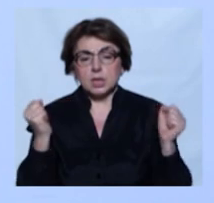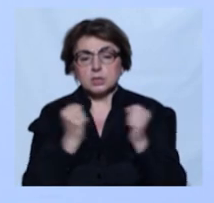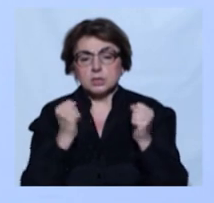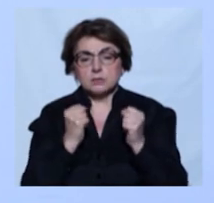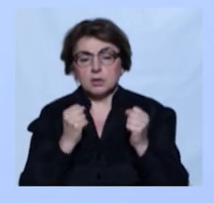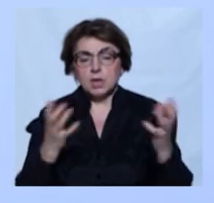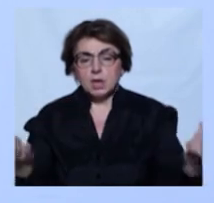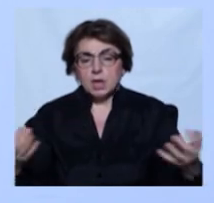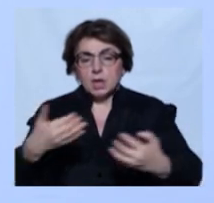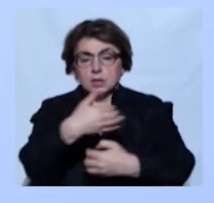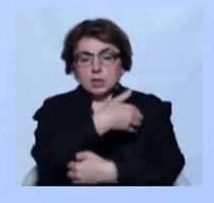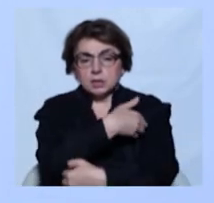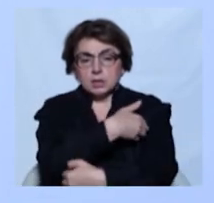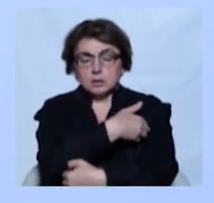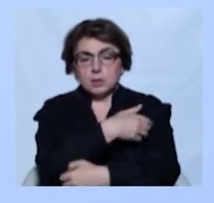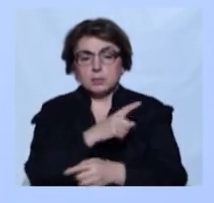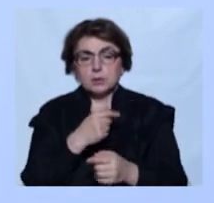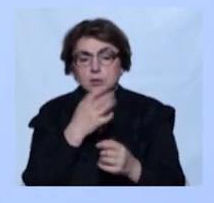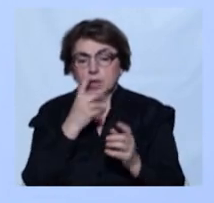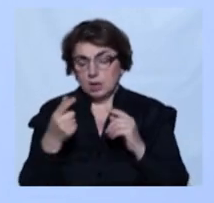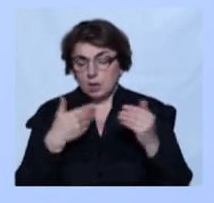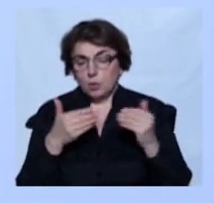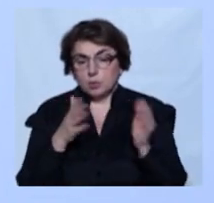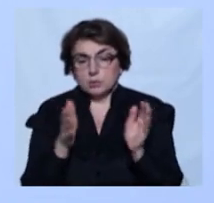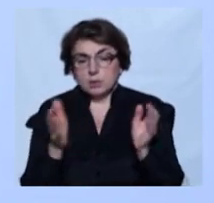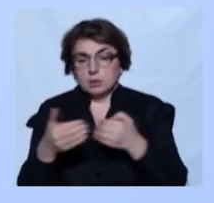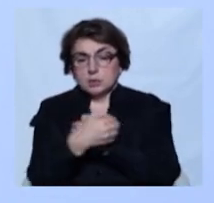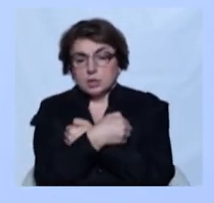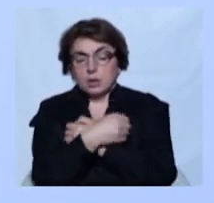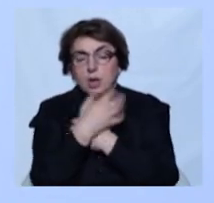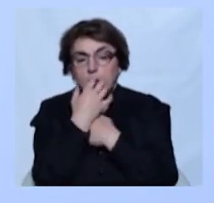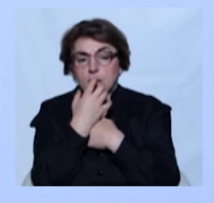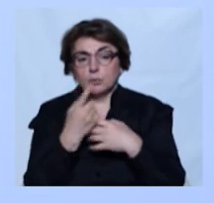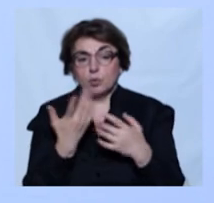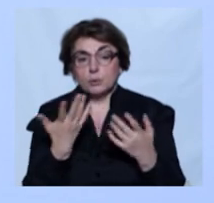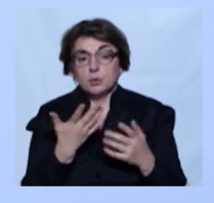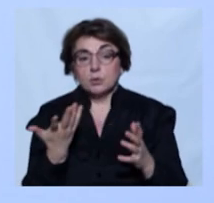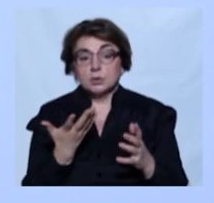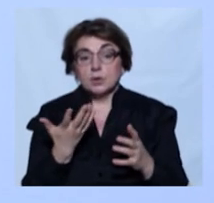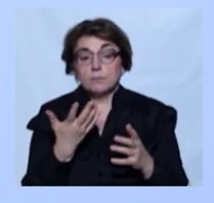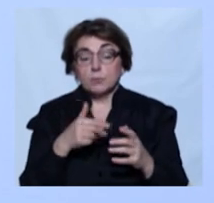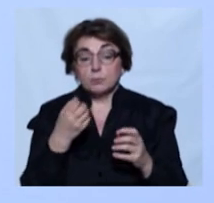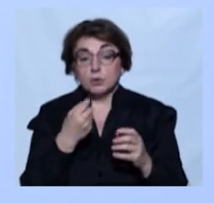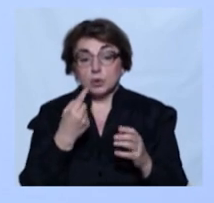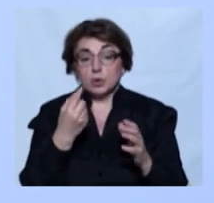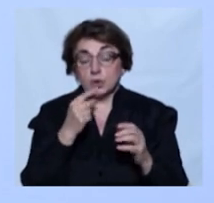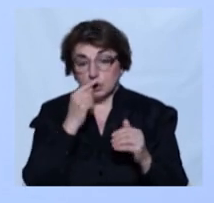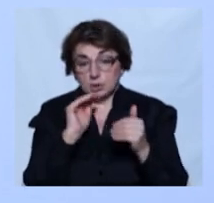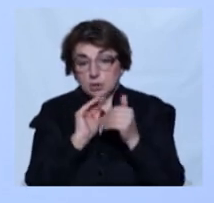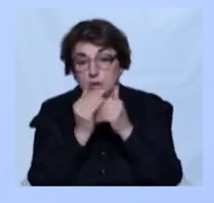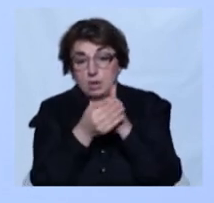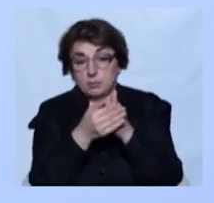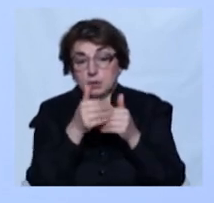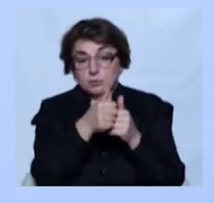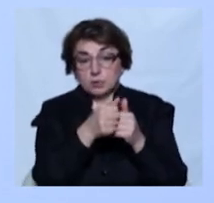ისინი ერთად იკრიბებიან, რომ გაათბონ ერთმანეთი და რომელი მაიმუნი, რომელიც კიდეში მოხვდება, შემდეგ